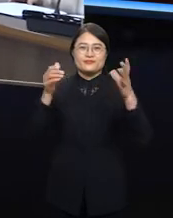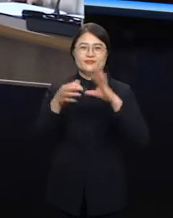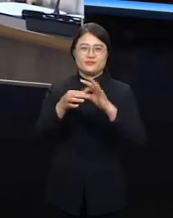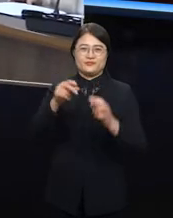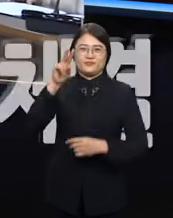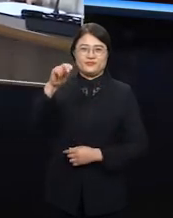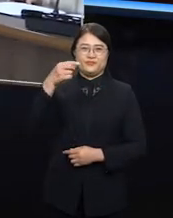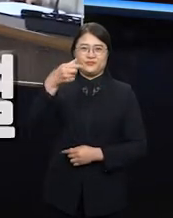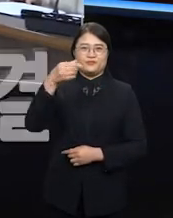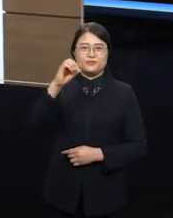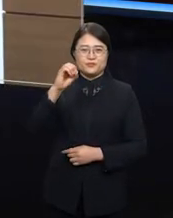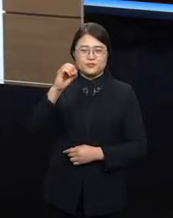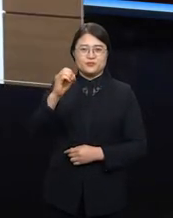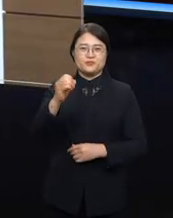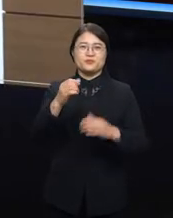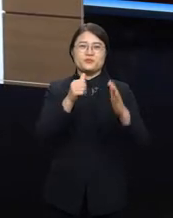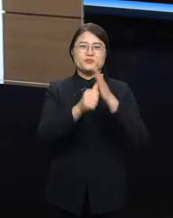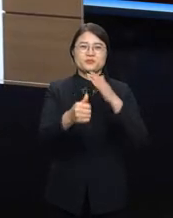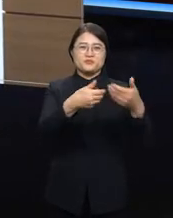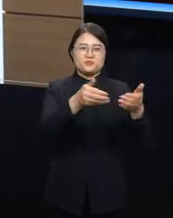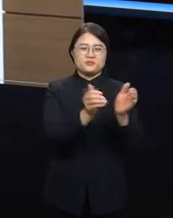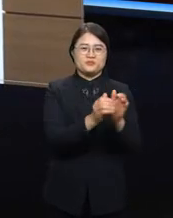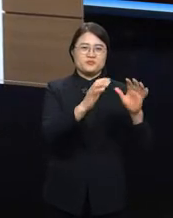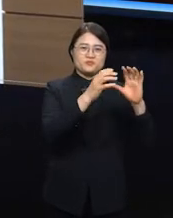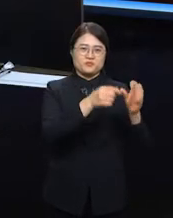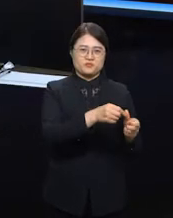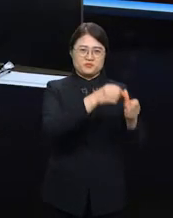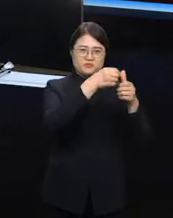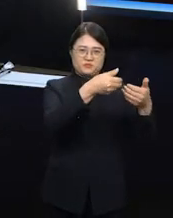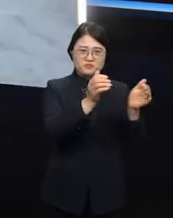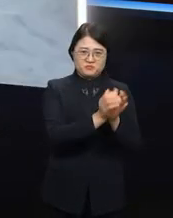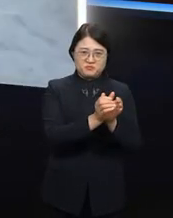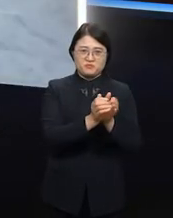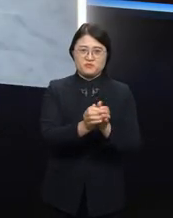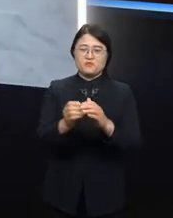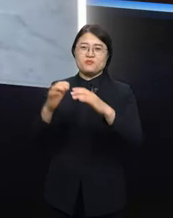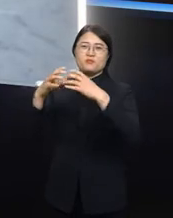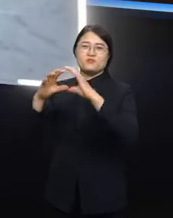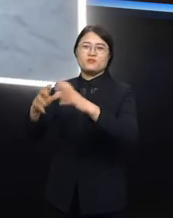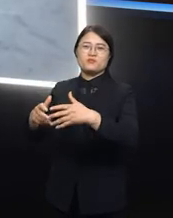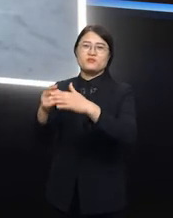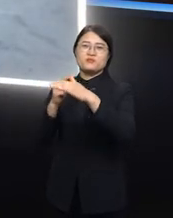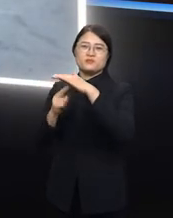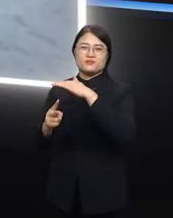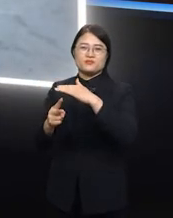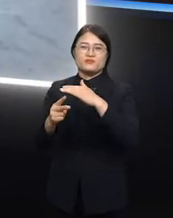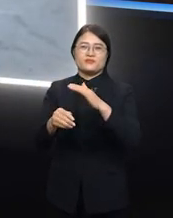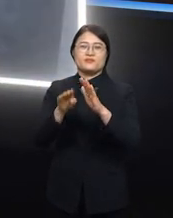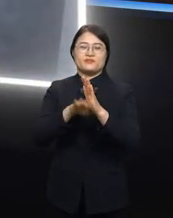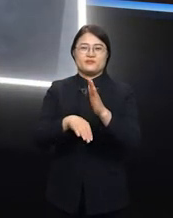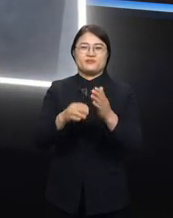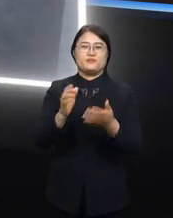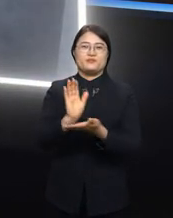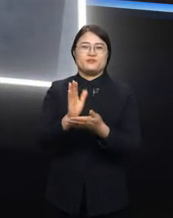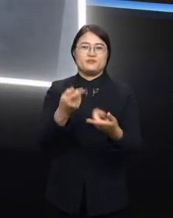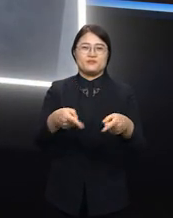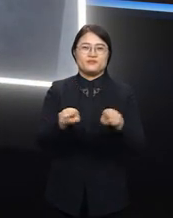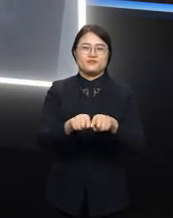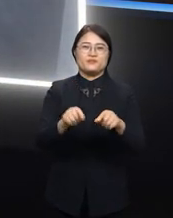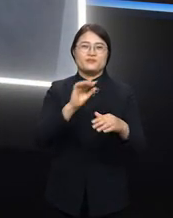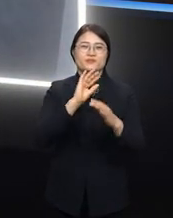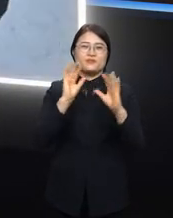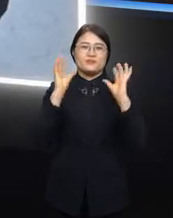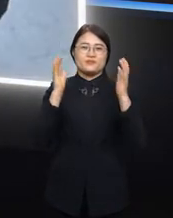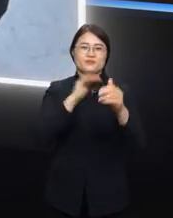아동 관련 대표 NGO 단체인 세이브 더 칠드런 중부지부 및 월드비전 경기남부 본부와 함께 아동 권리